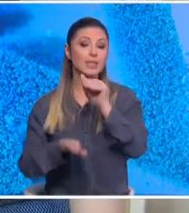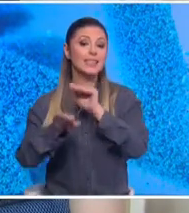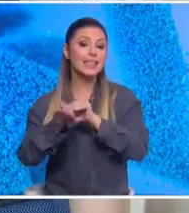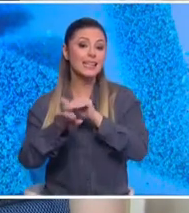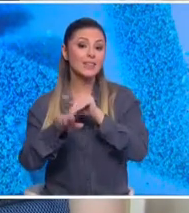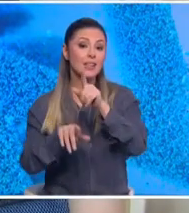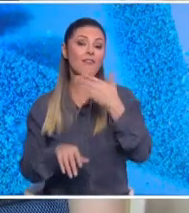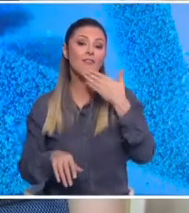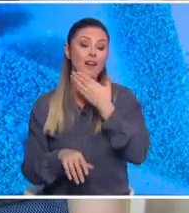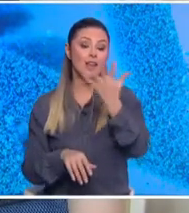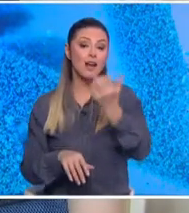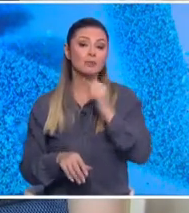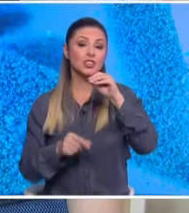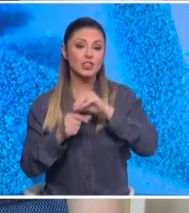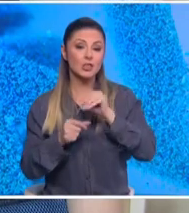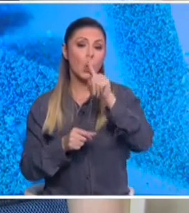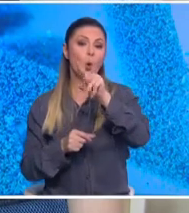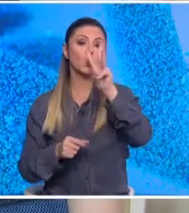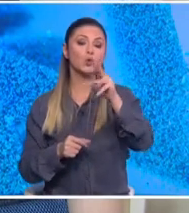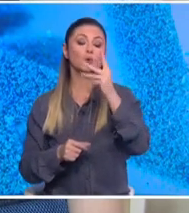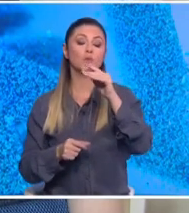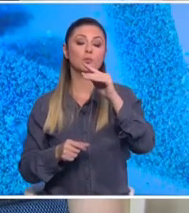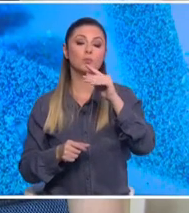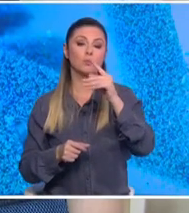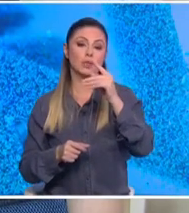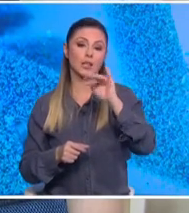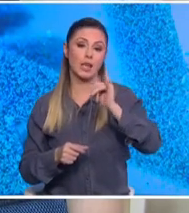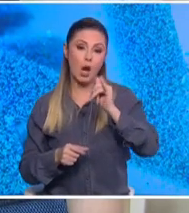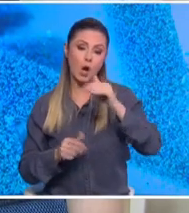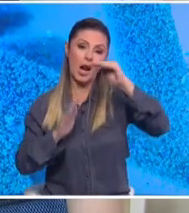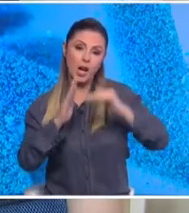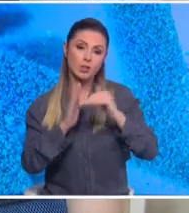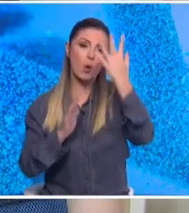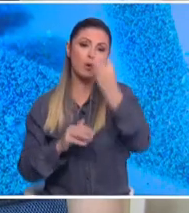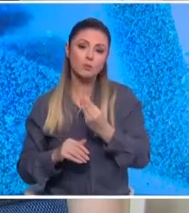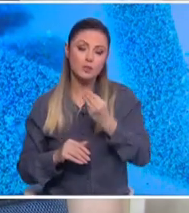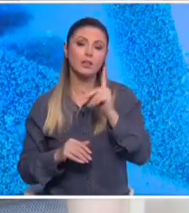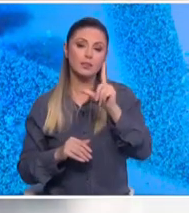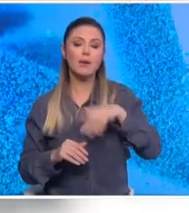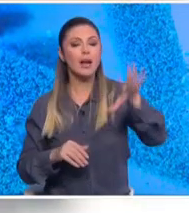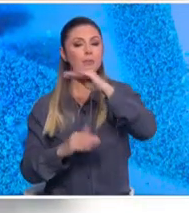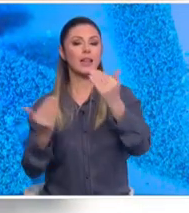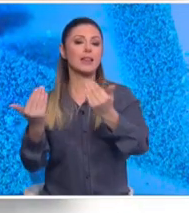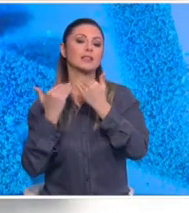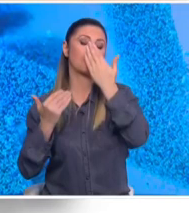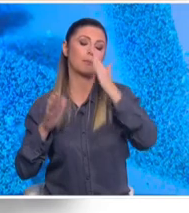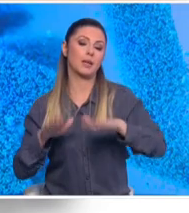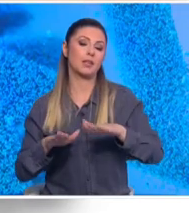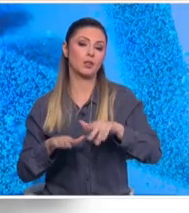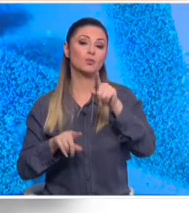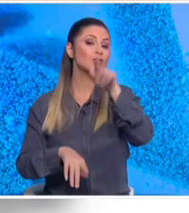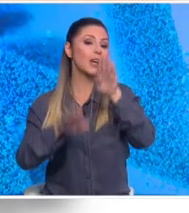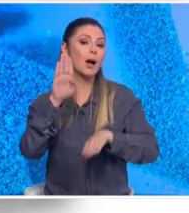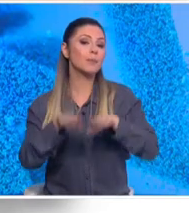tedaviden maksimum fayda görebilmesi için 13 buçuk kilo Onun altında olması lazım ve şu an 12 kiloda herkesten destek bekliyoruz Boyraz esenlik'in